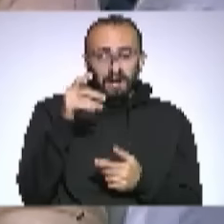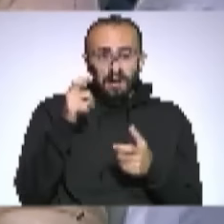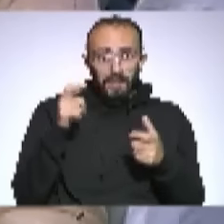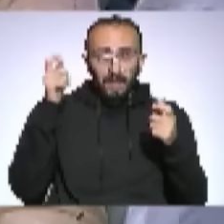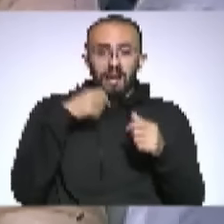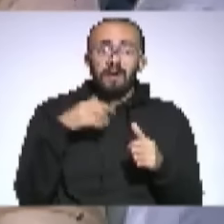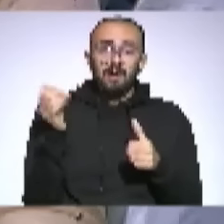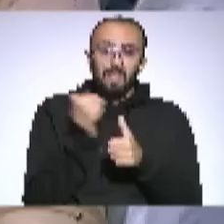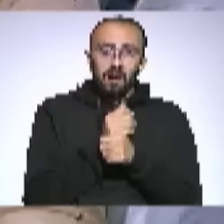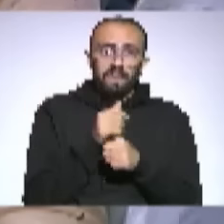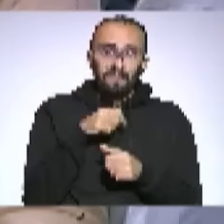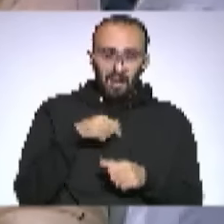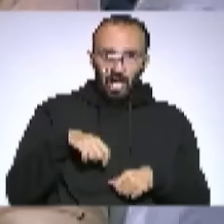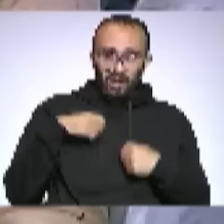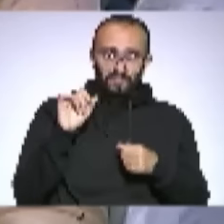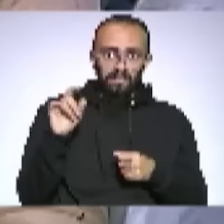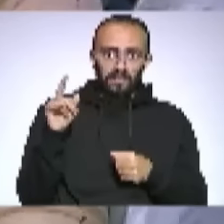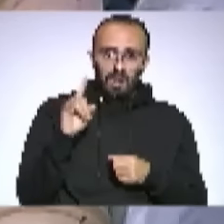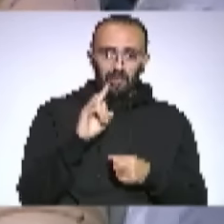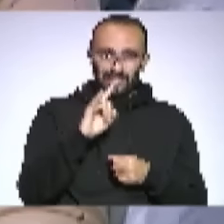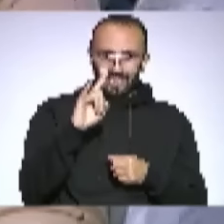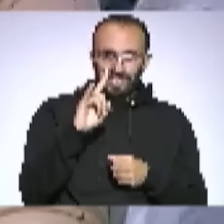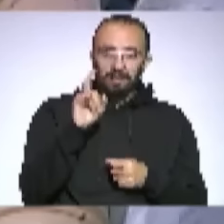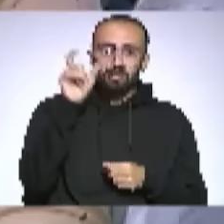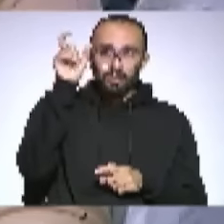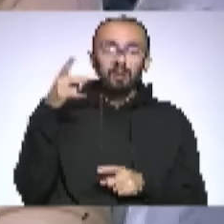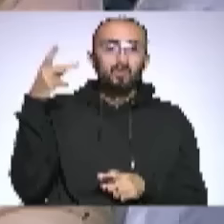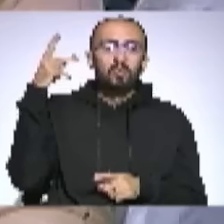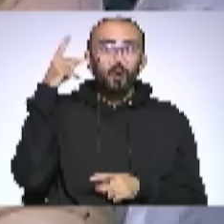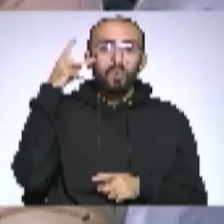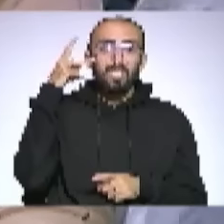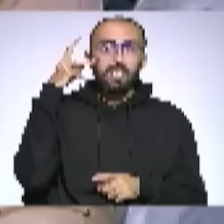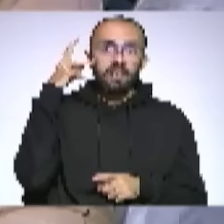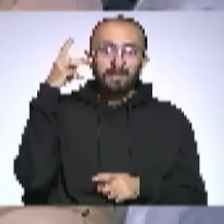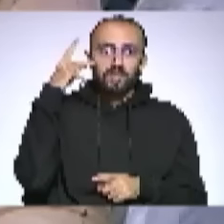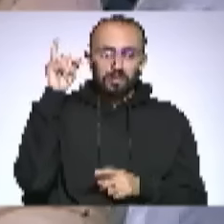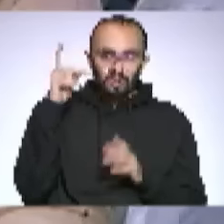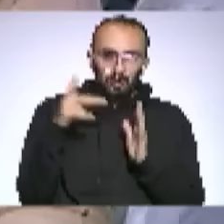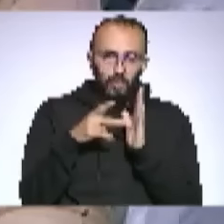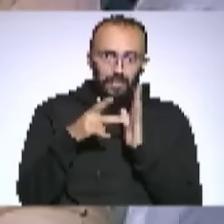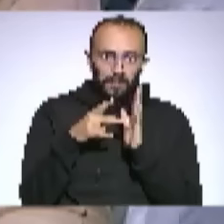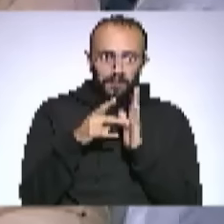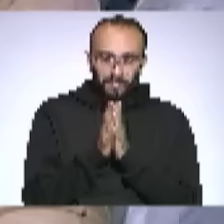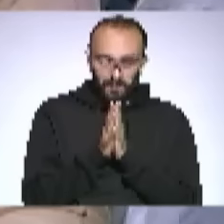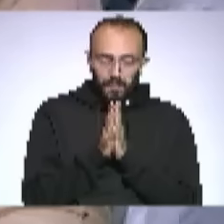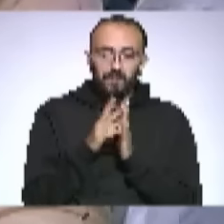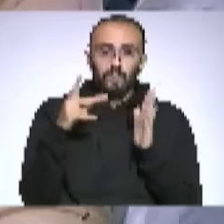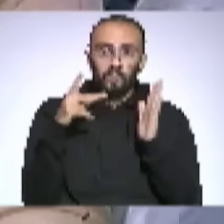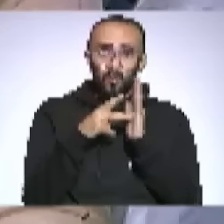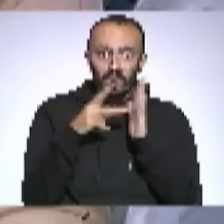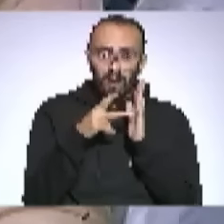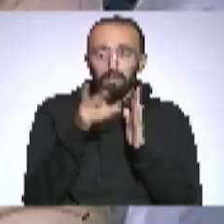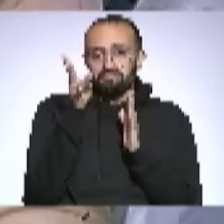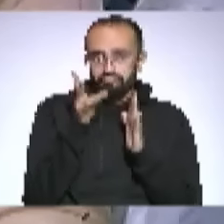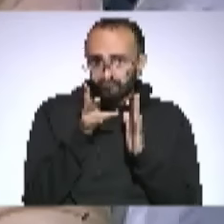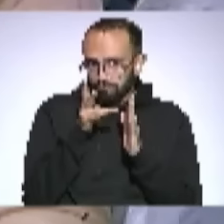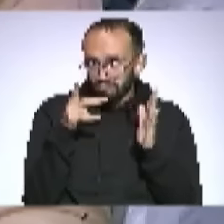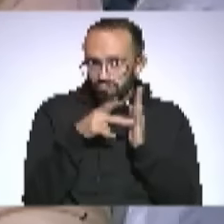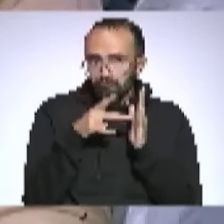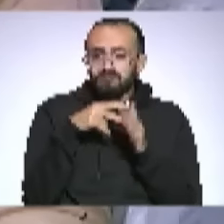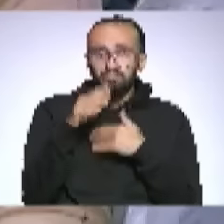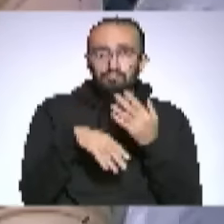اتجوزت من 10 سنين من شخص سوري للجنسيه كوري سوري سوري اه ا